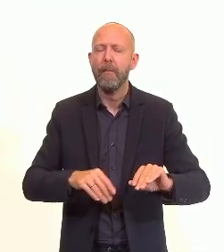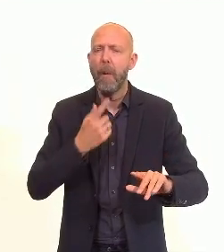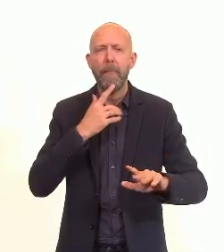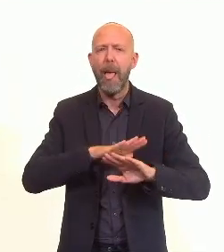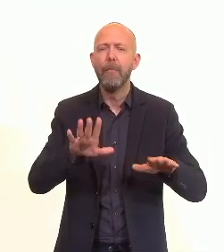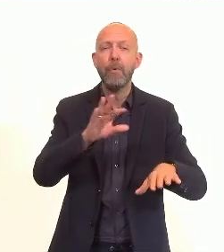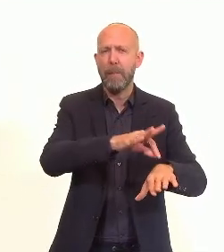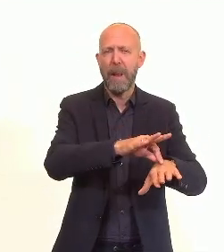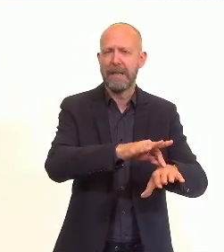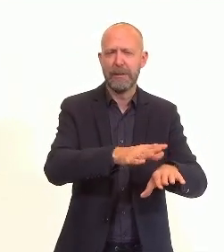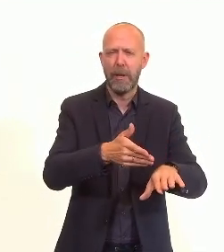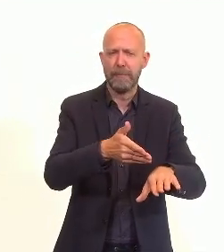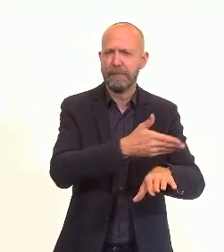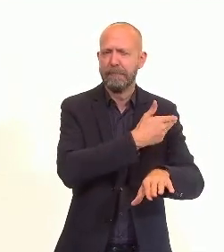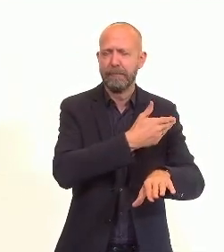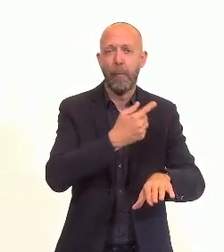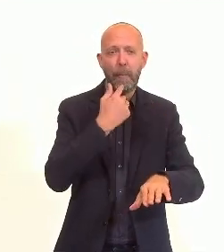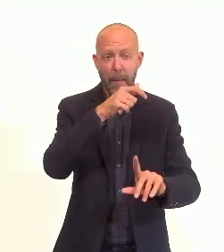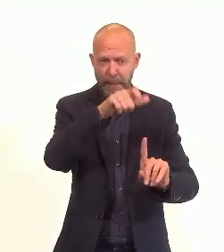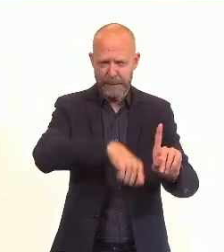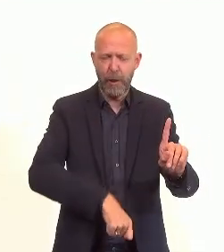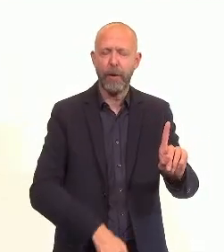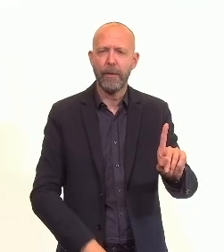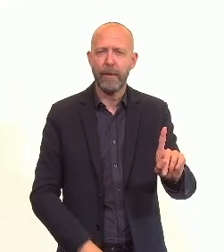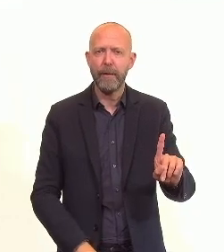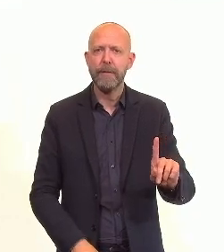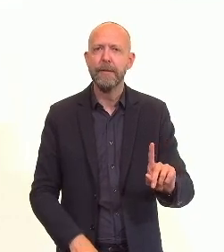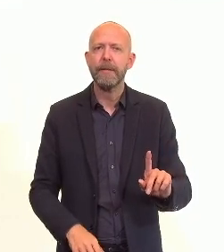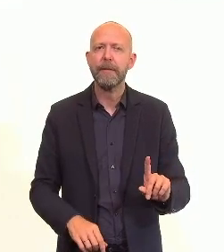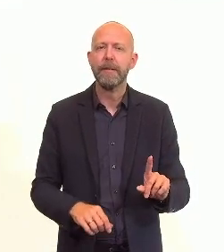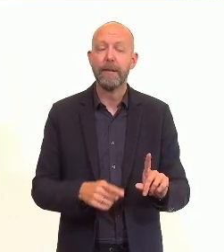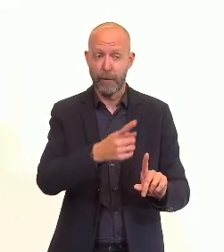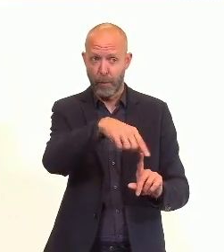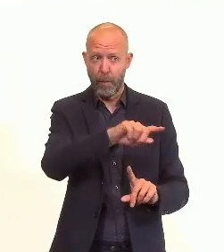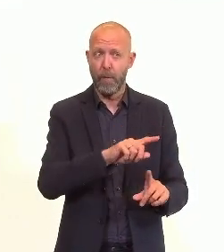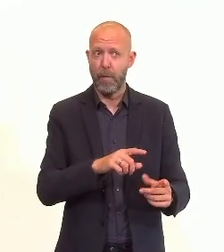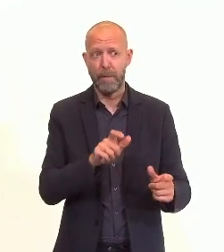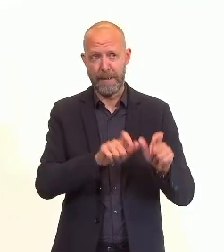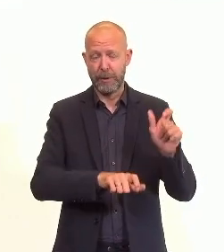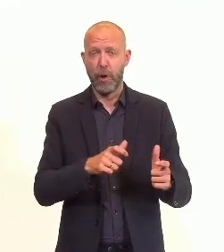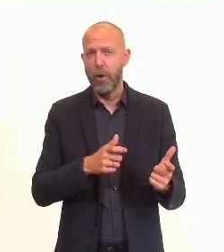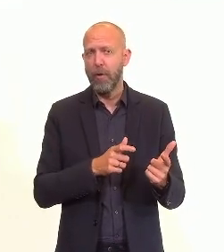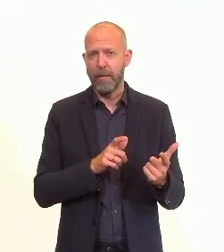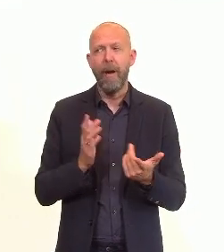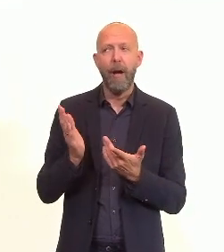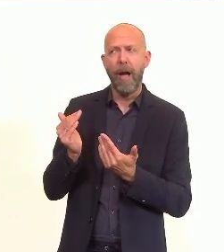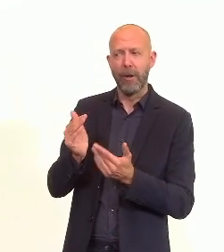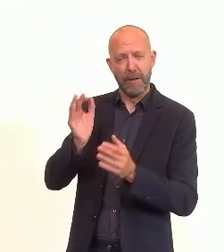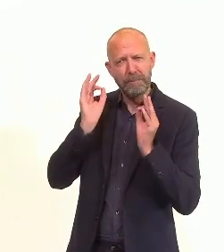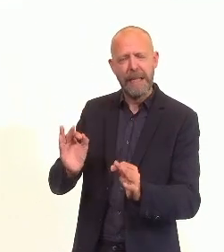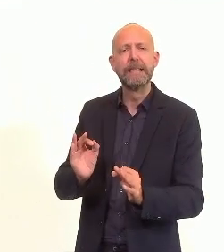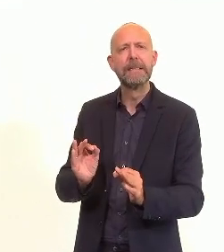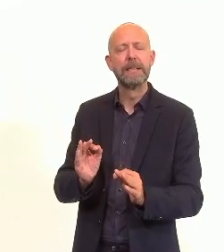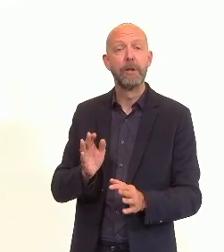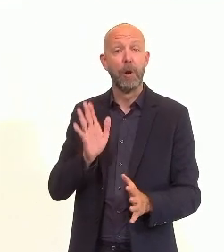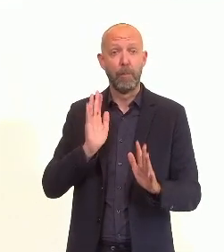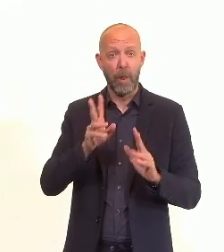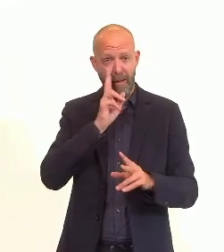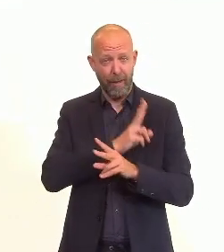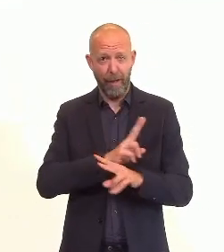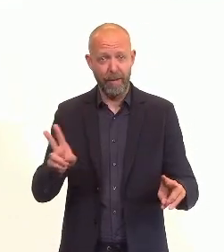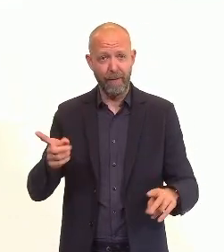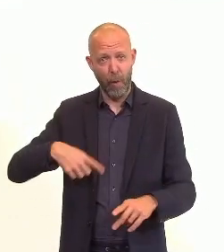patients, on va parler de personnes avec des attentes très précises qui vont peut-être rien avoir avec ce qu'on